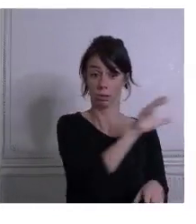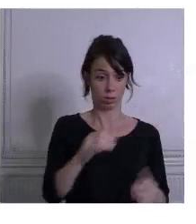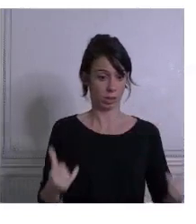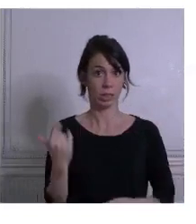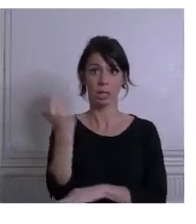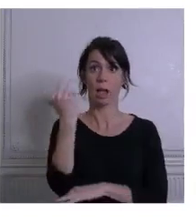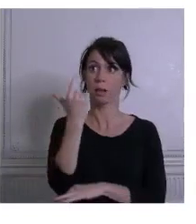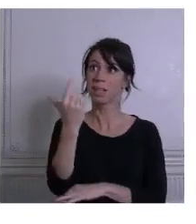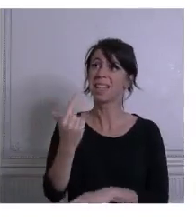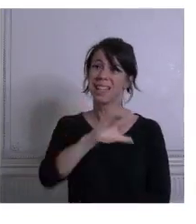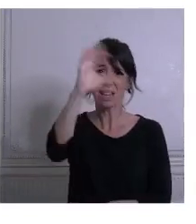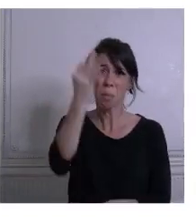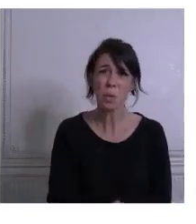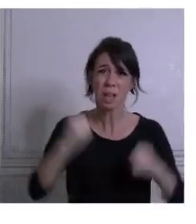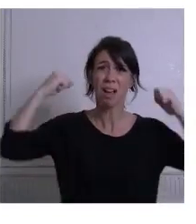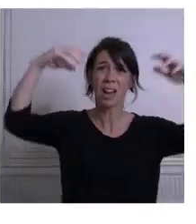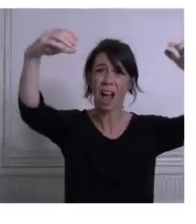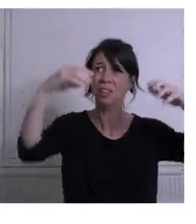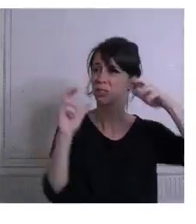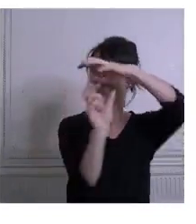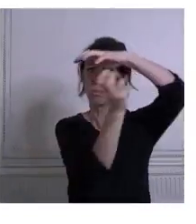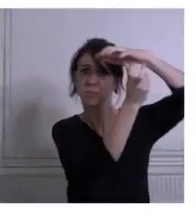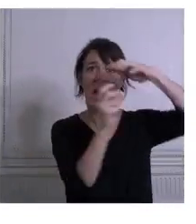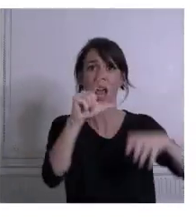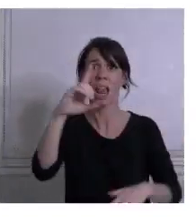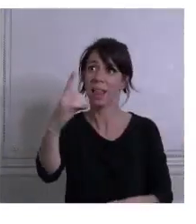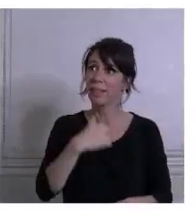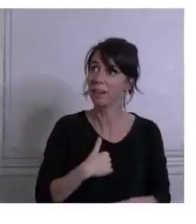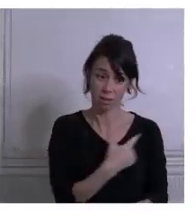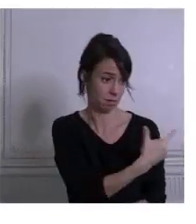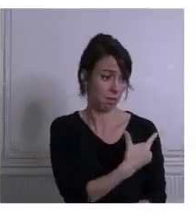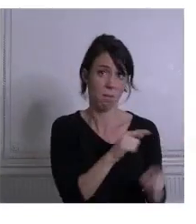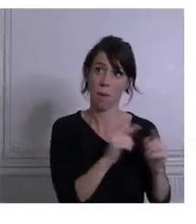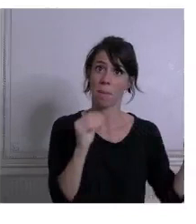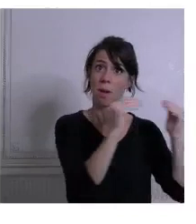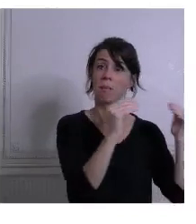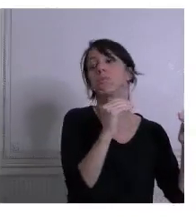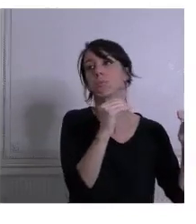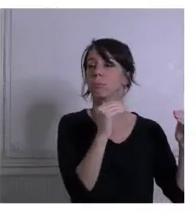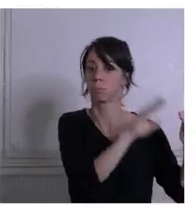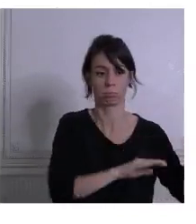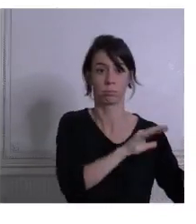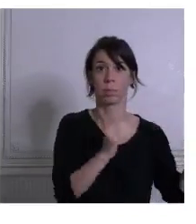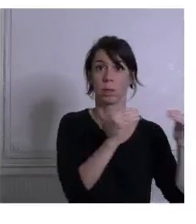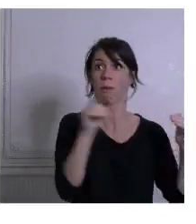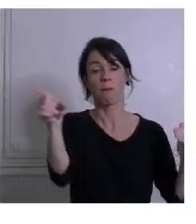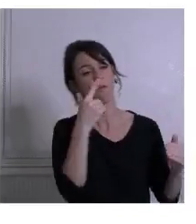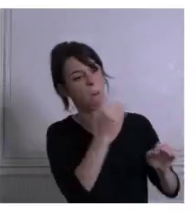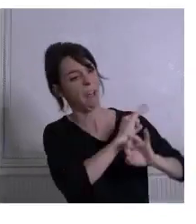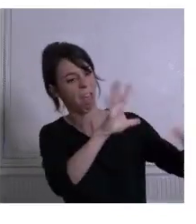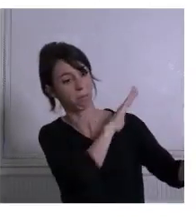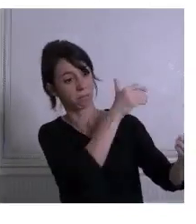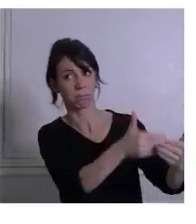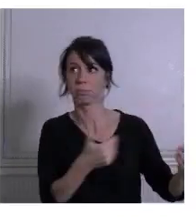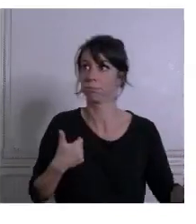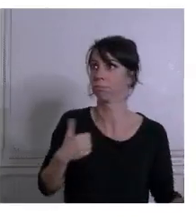je suis républicain. Je pense qu'on est très exigeant vis-à-vis du pouvoir. Je me suis exprimé publiquement sur le fait que je souhaitais, pour les